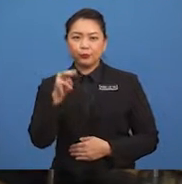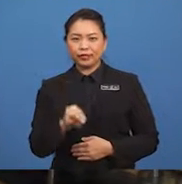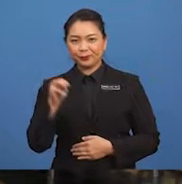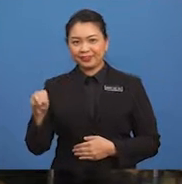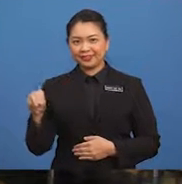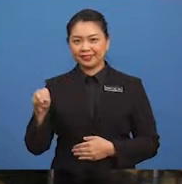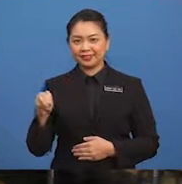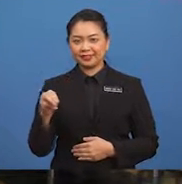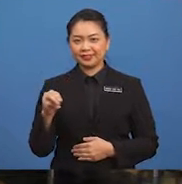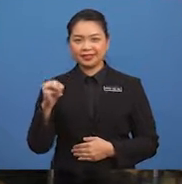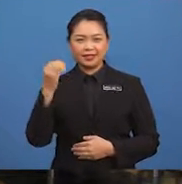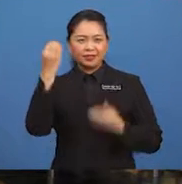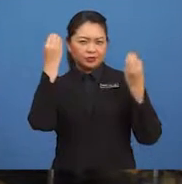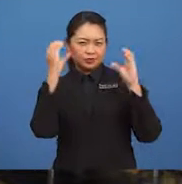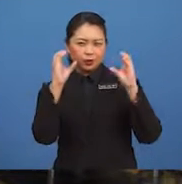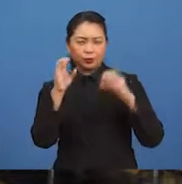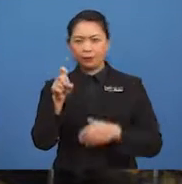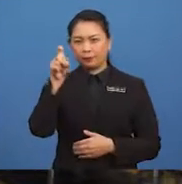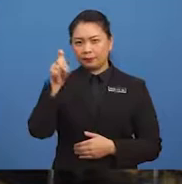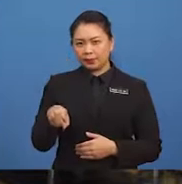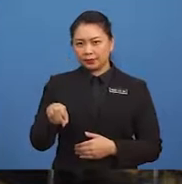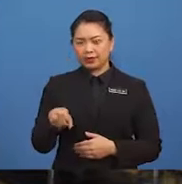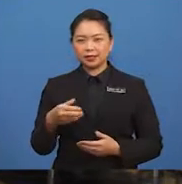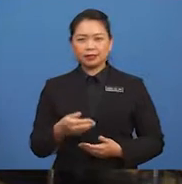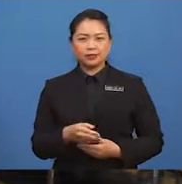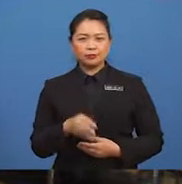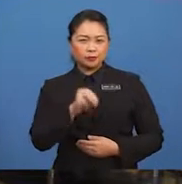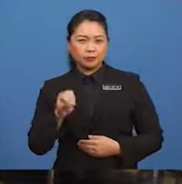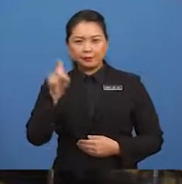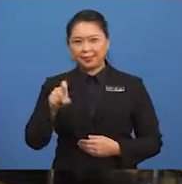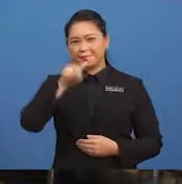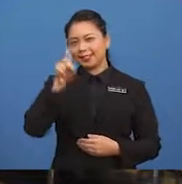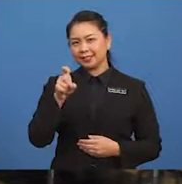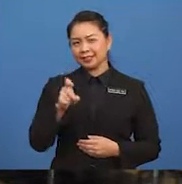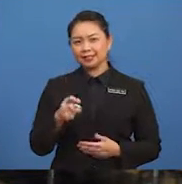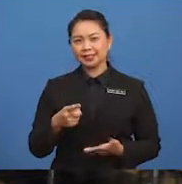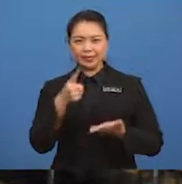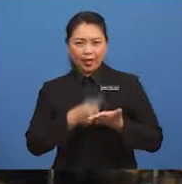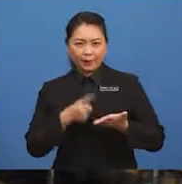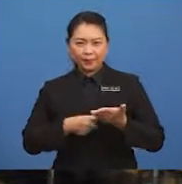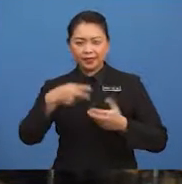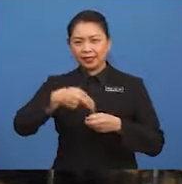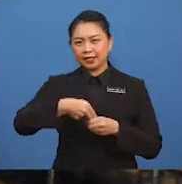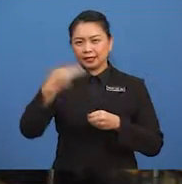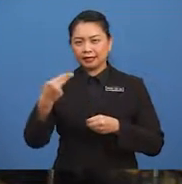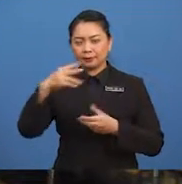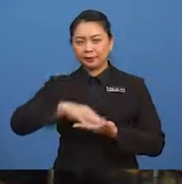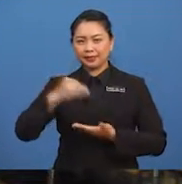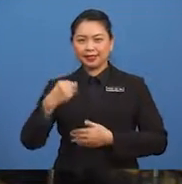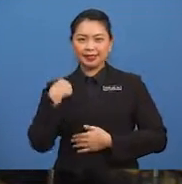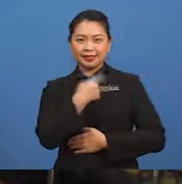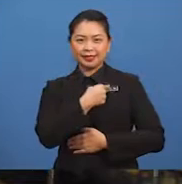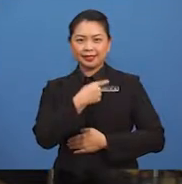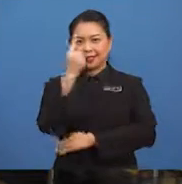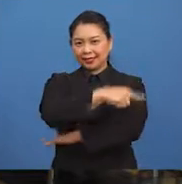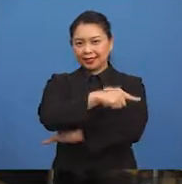Murid-murid, cikgu pasti anda mesti tertanya-tanya, apakah hasil pembelajaran kita pada hari